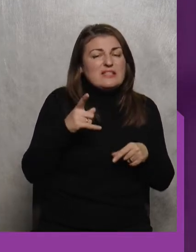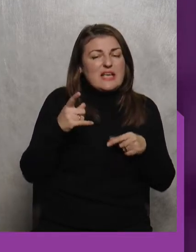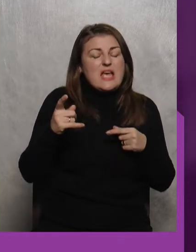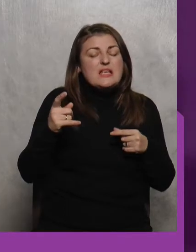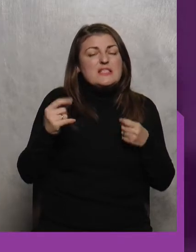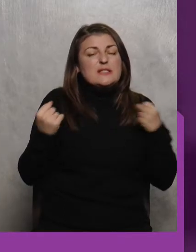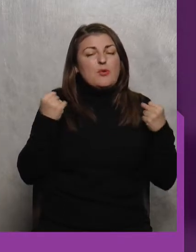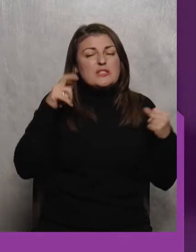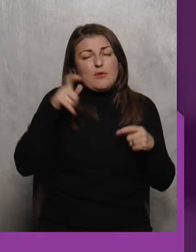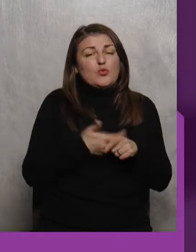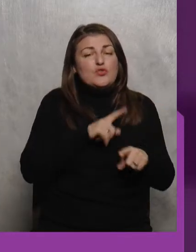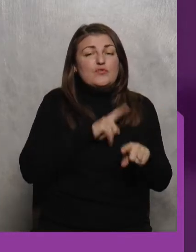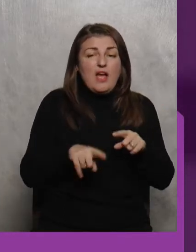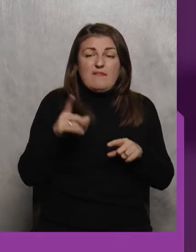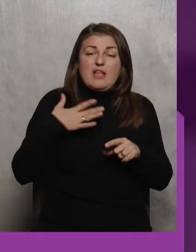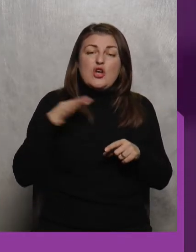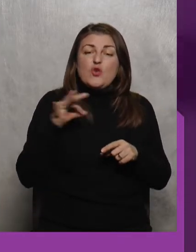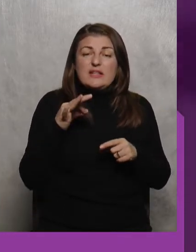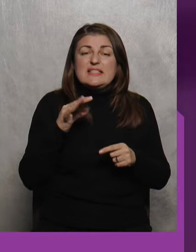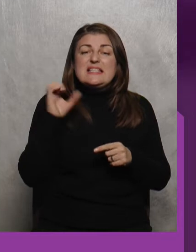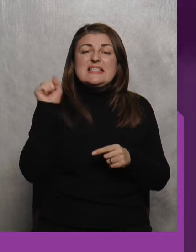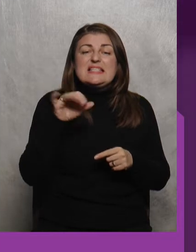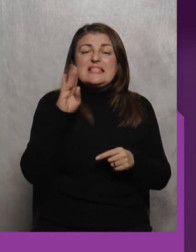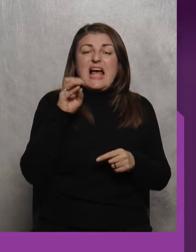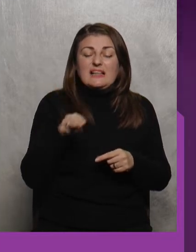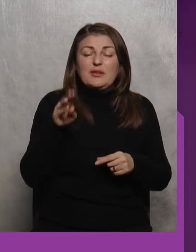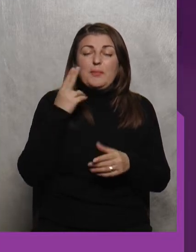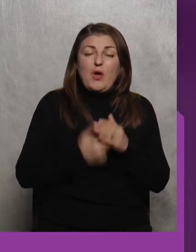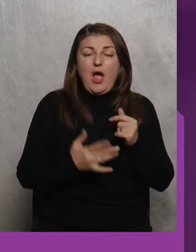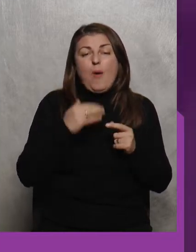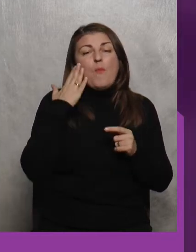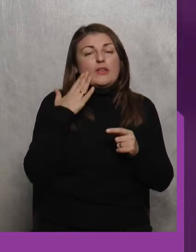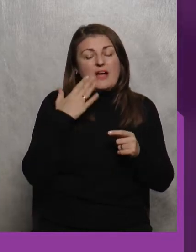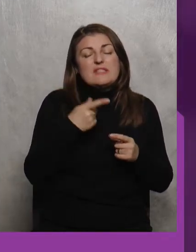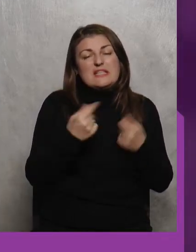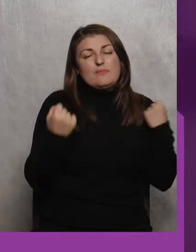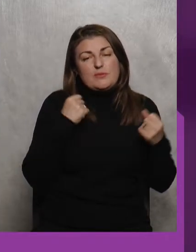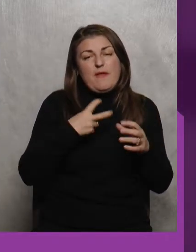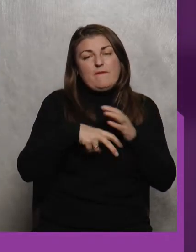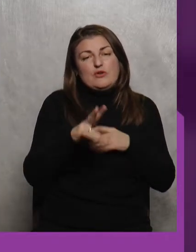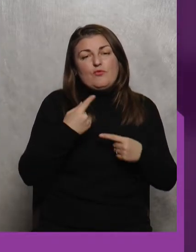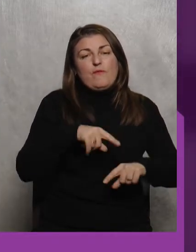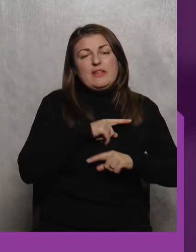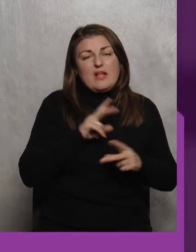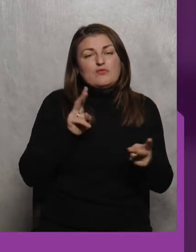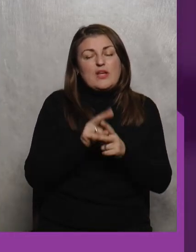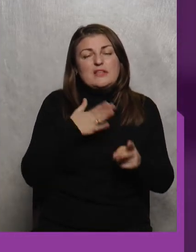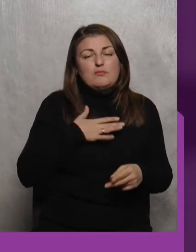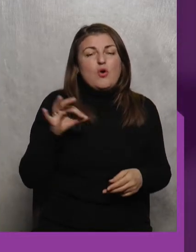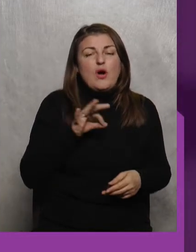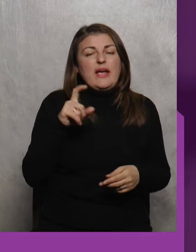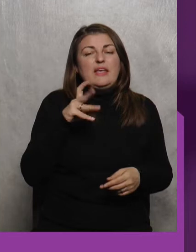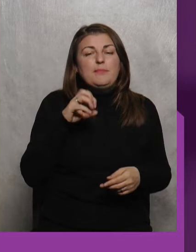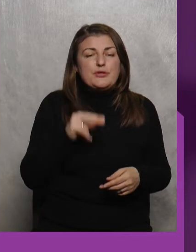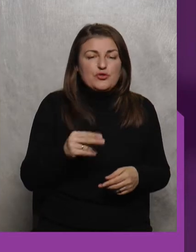наш Олексій програв старт, і відповідно, молдавський спортсмен вийшов до фіналу, де зустрінеться з нашим Олександром